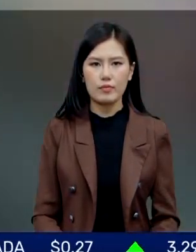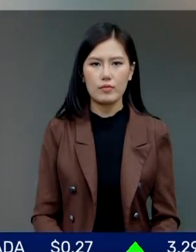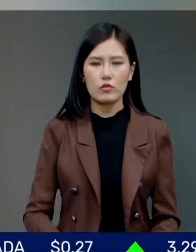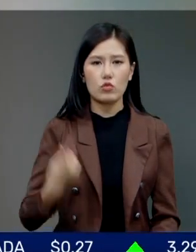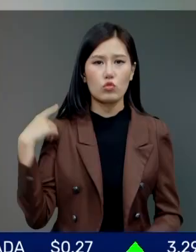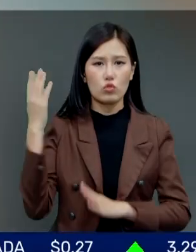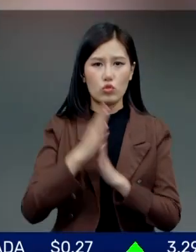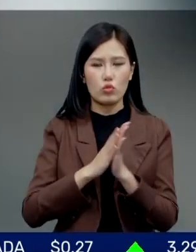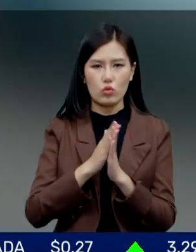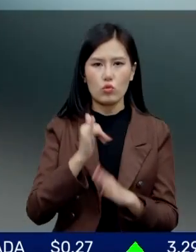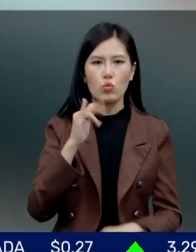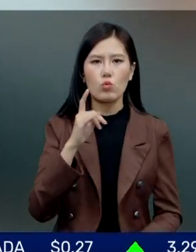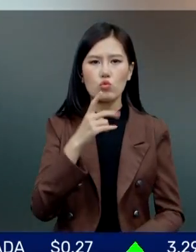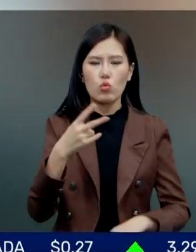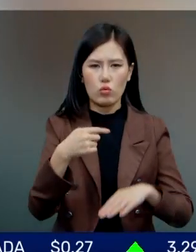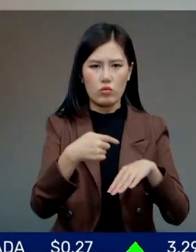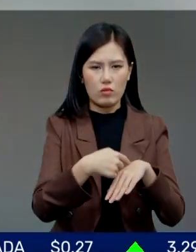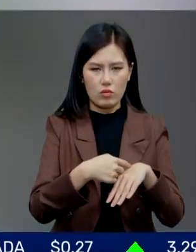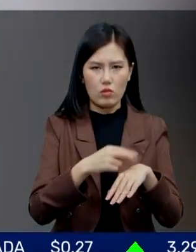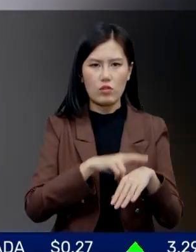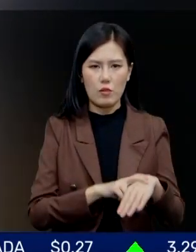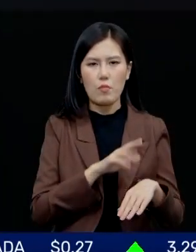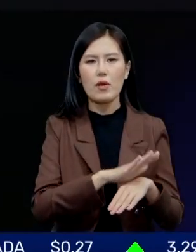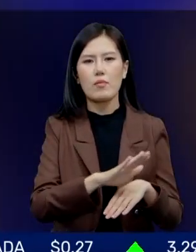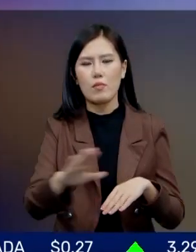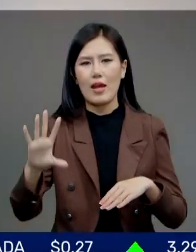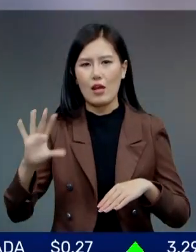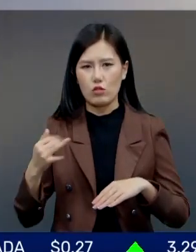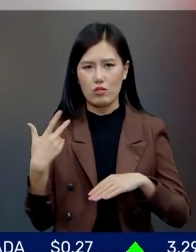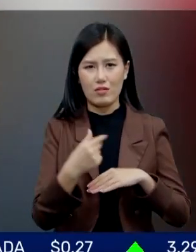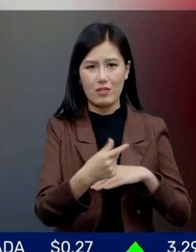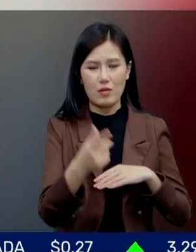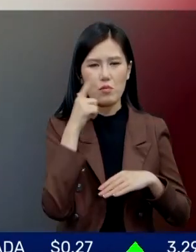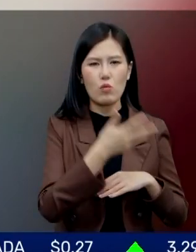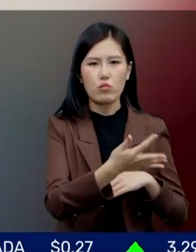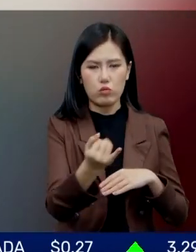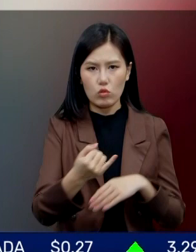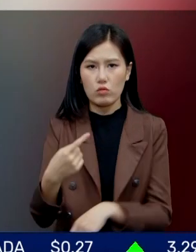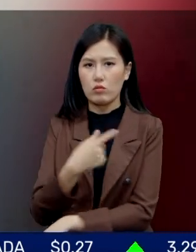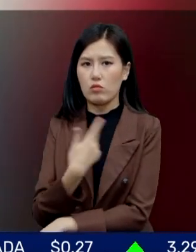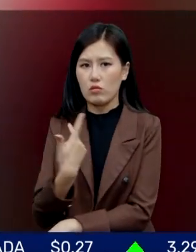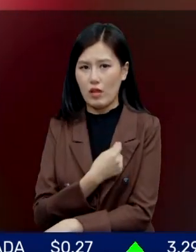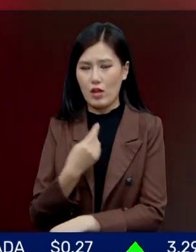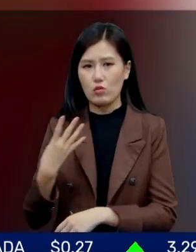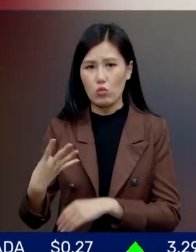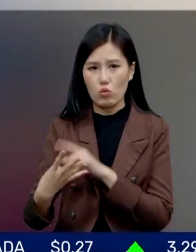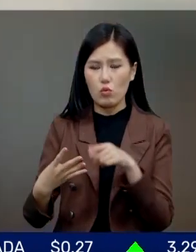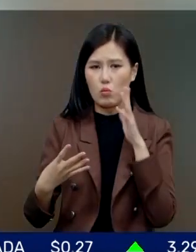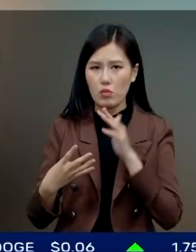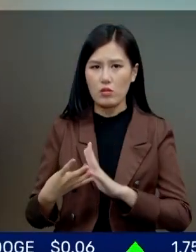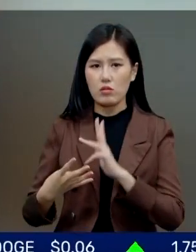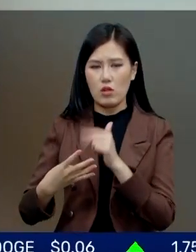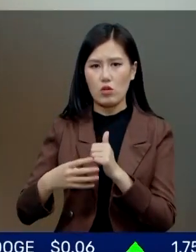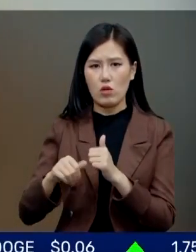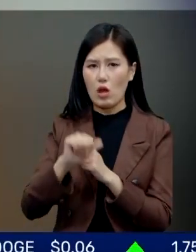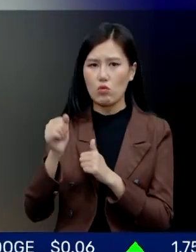Өнгөрсөн шинэ уян зүгээр тариа хийлгсэн 17 хүүхдийн биеийн байдал муутсан, харин булчин тариа хийлгсэн 4 хүүхдэд ямар нэгэн хариу урвал үзүүлээгүйд эцэг эхчүүд гайхаж байсан